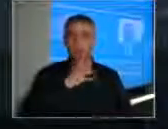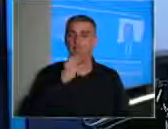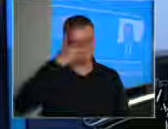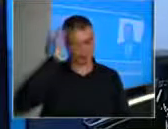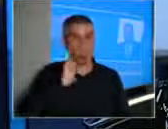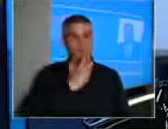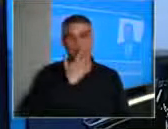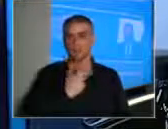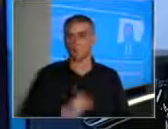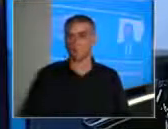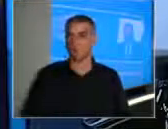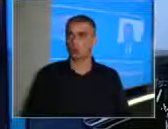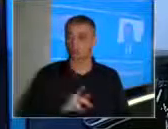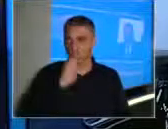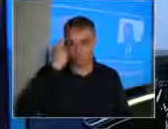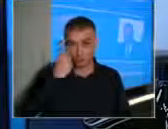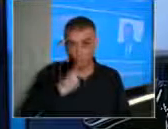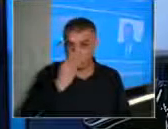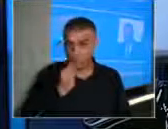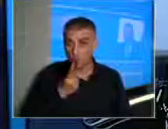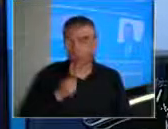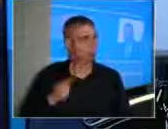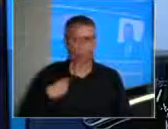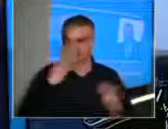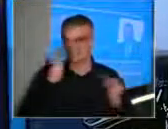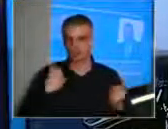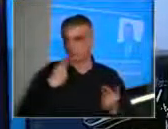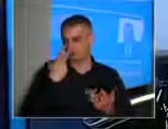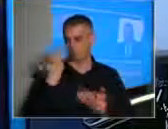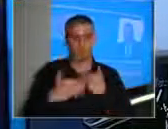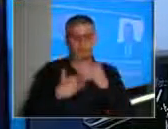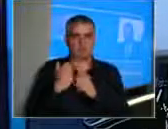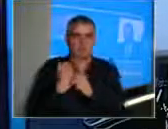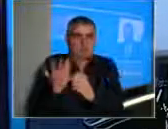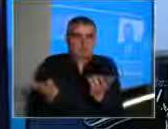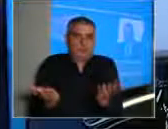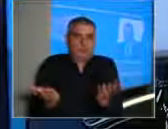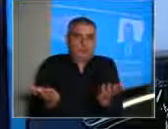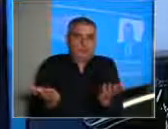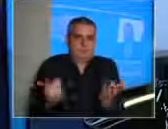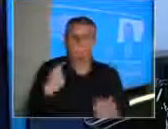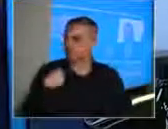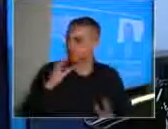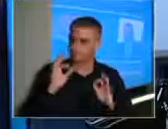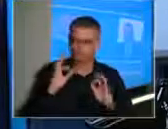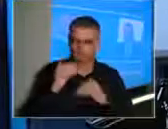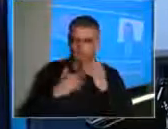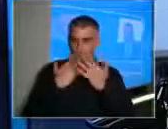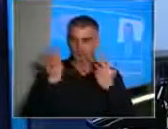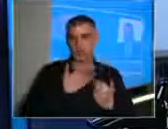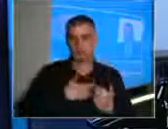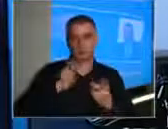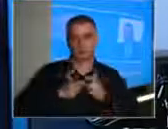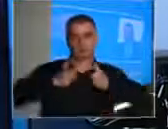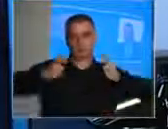לפיד וגנץ. וואה, גם אתה חושד בו? לא חושד, אני רואה את המהלכים, אנחנו לא יודעים, ראיתי גם זה קנטי. לא, האמת היא שהמהלך ברור, הוא רוצה להיות